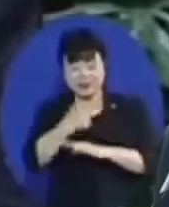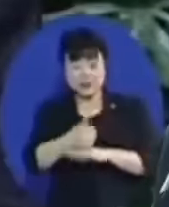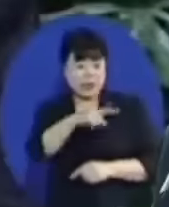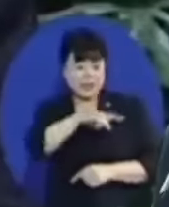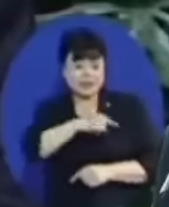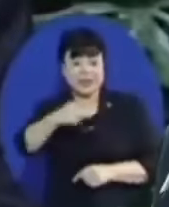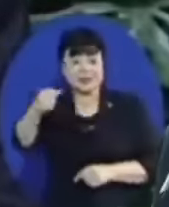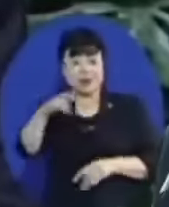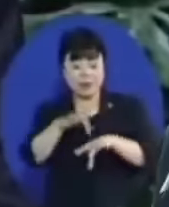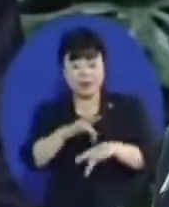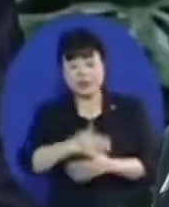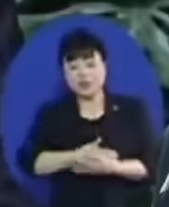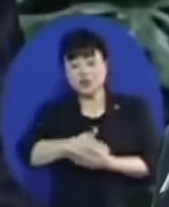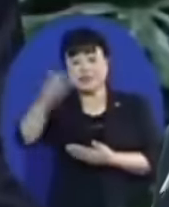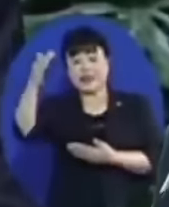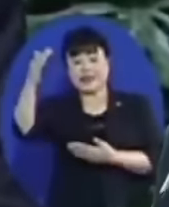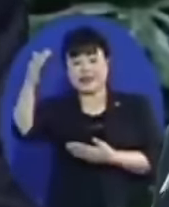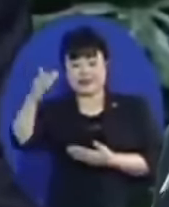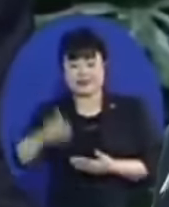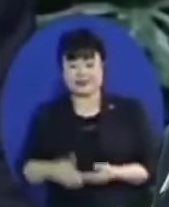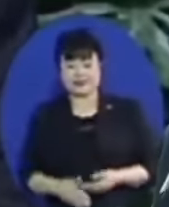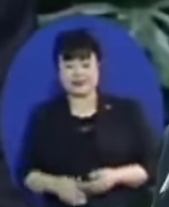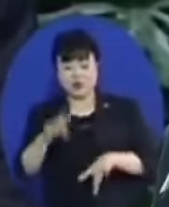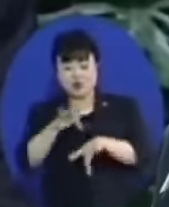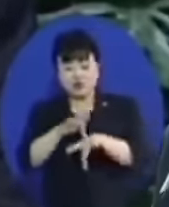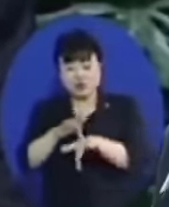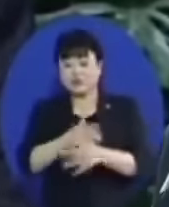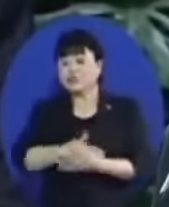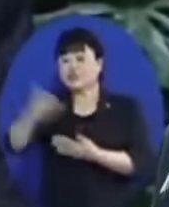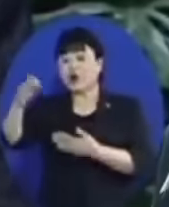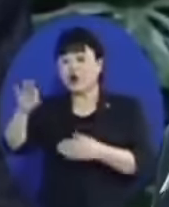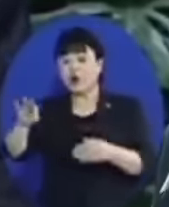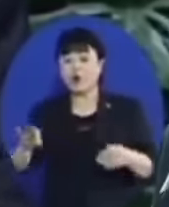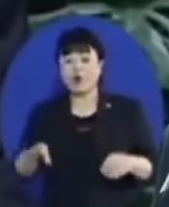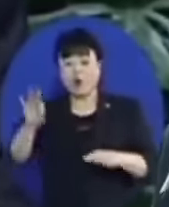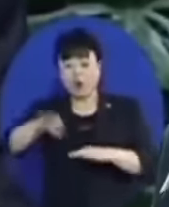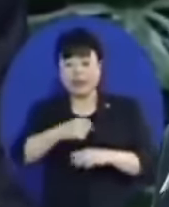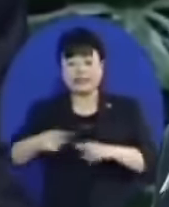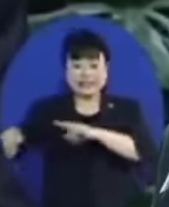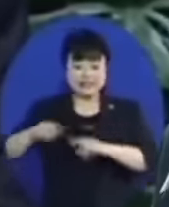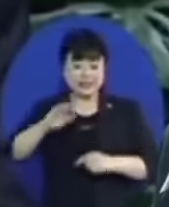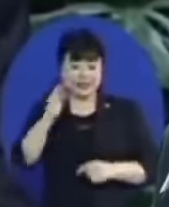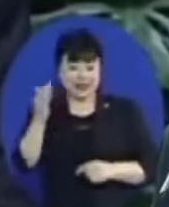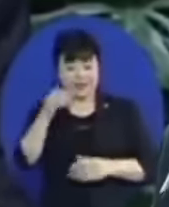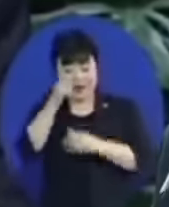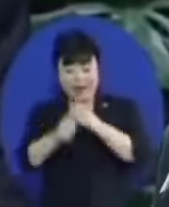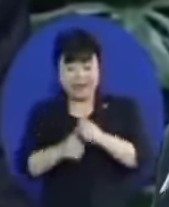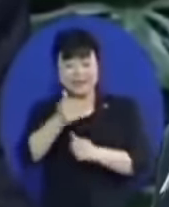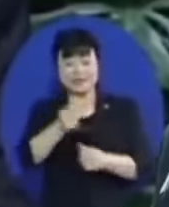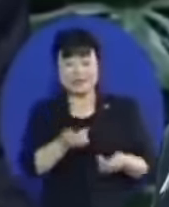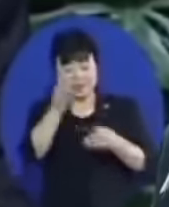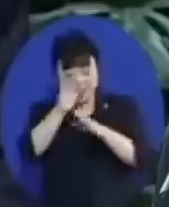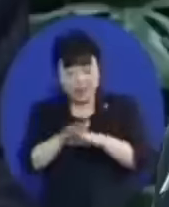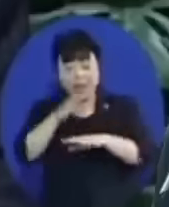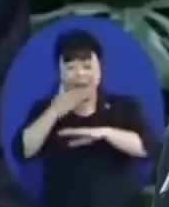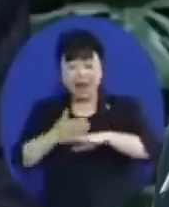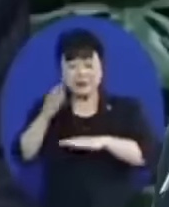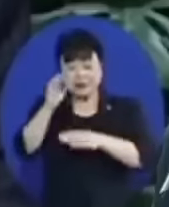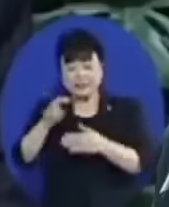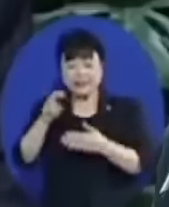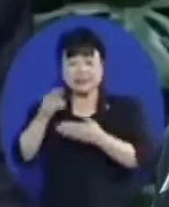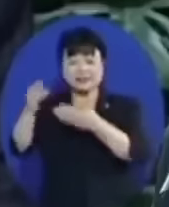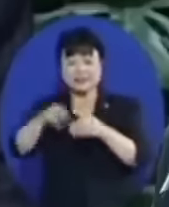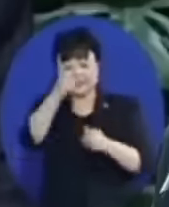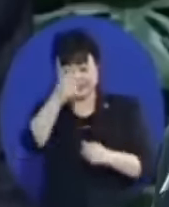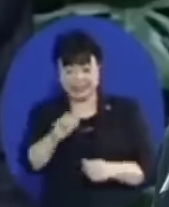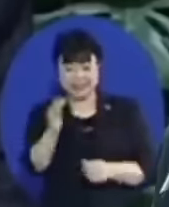이름으로 마귀를 쫓아내고 귀신을 물리치는 왕같은 다스리는 사람이 되어 하나님을 예배하고 감사하고 찬송하는